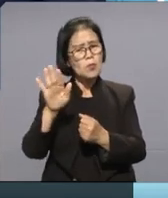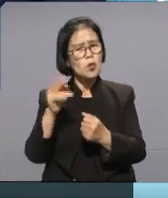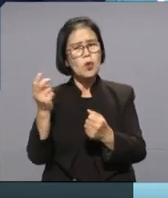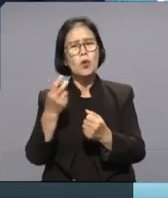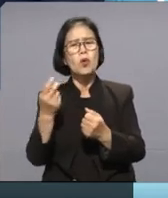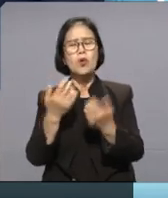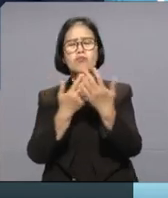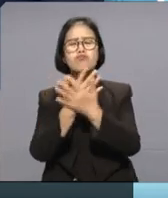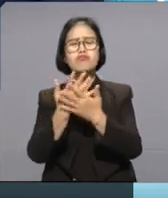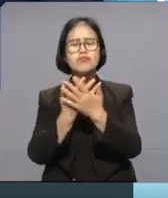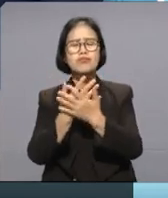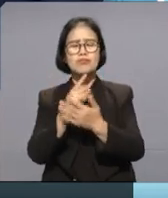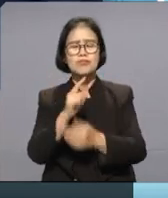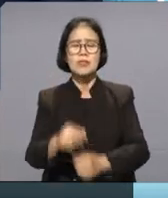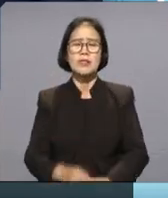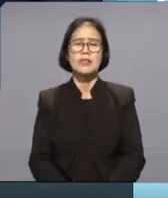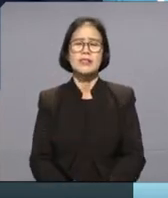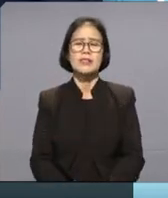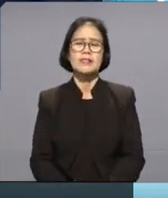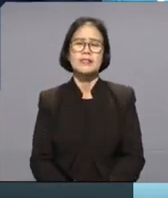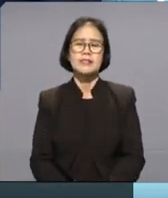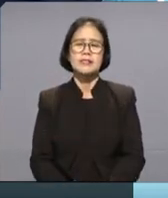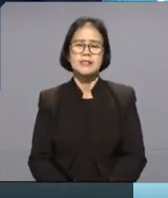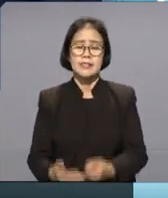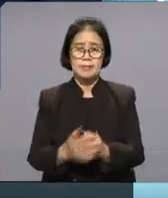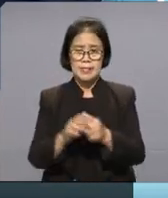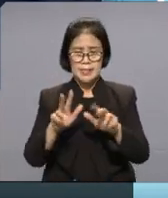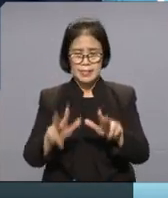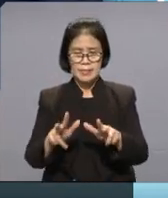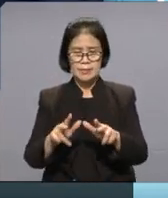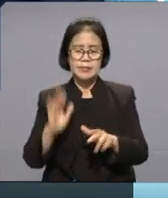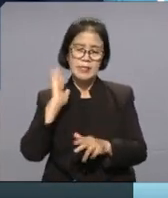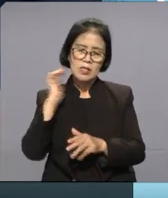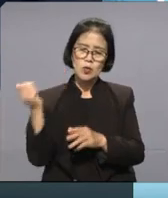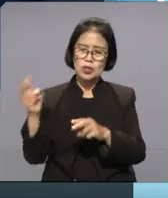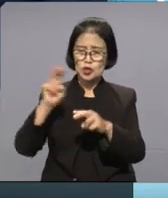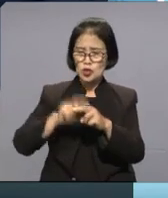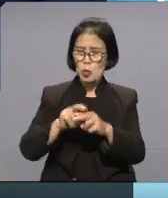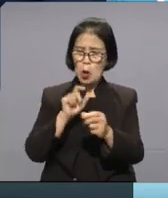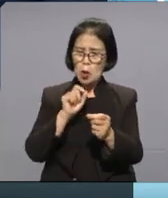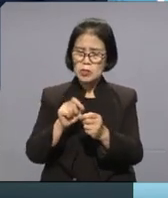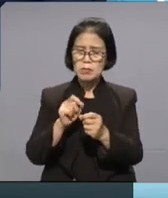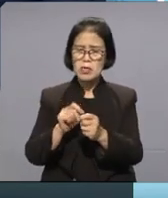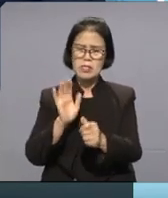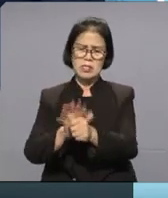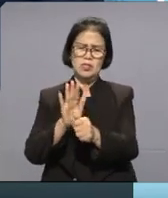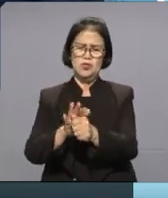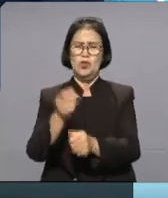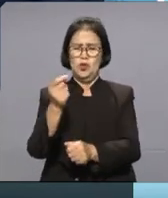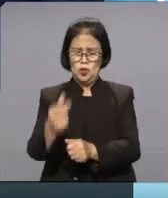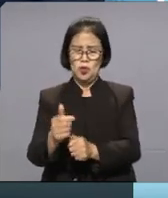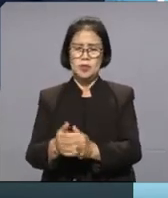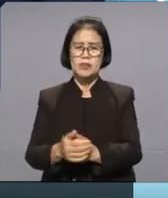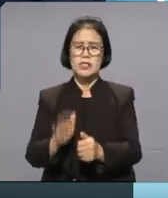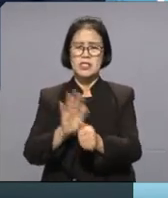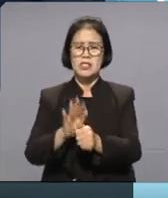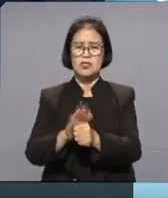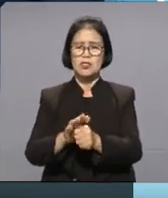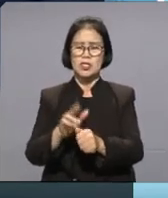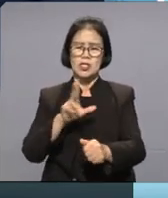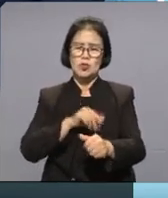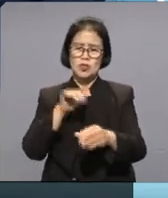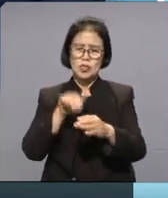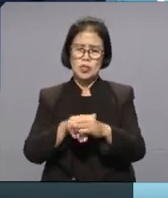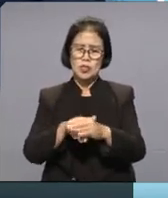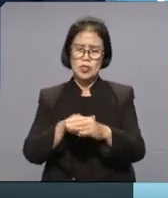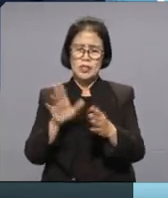될지 모른다고 저는 보거든요. 그러니까 지금 현재는 대통령 취임한 지가 얼마 안 됐지만 지지율이 낮잖아요. 네. 이 지지율이 만약에 총선 때까지 계속